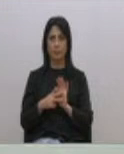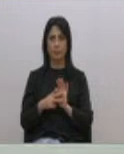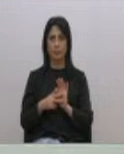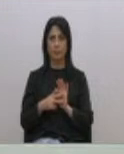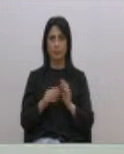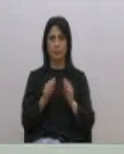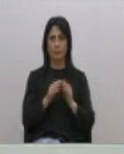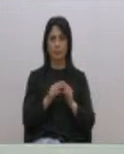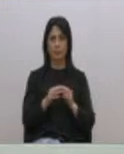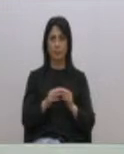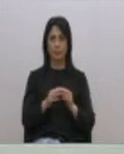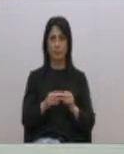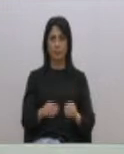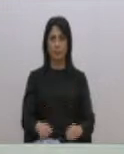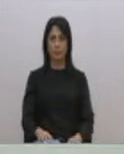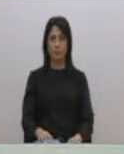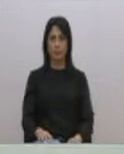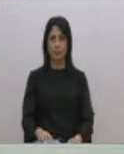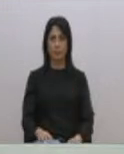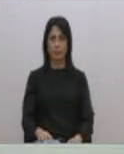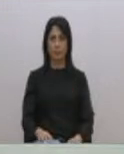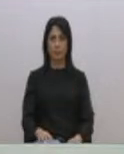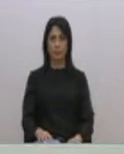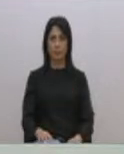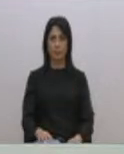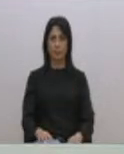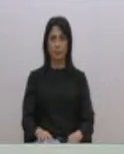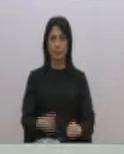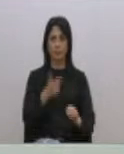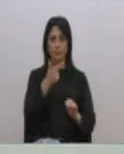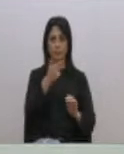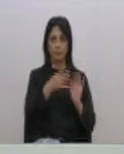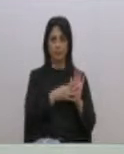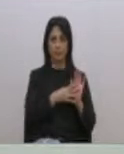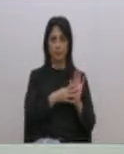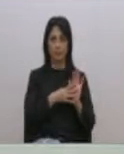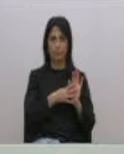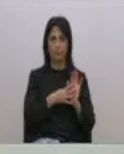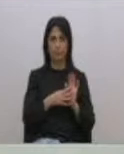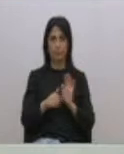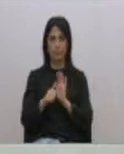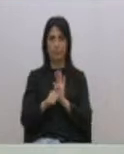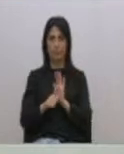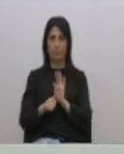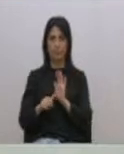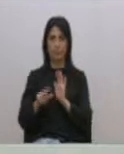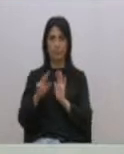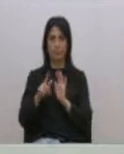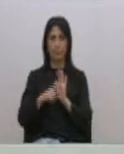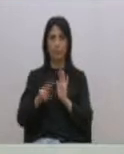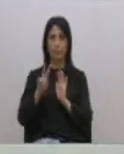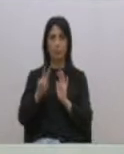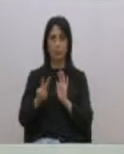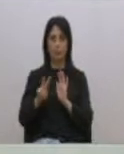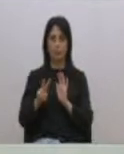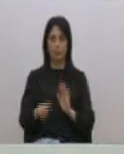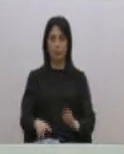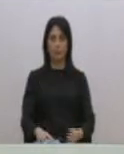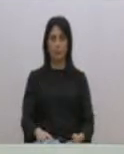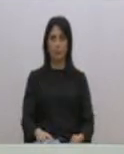Ar aris svileba? Kitkhvebi aris proektis 29 punkti, reglamentis 72 mukhli. Ar aris